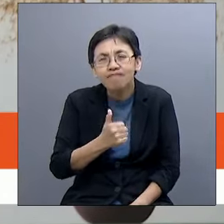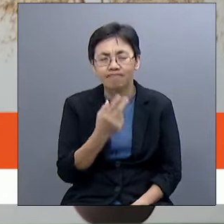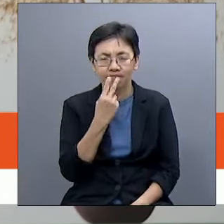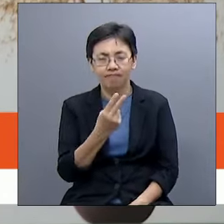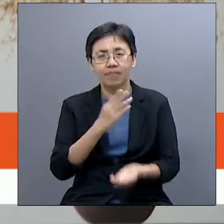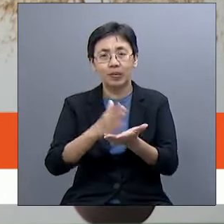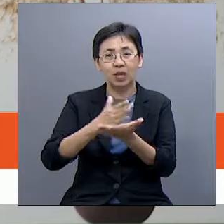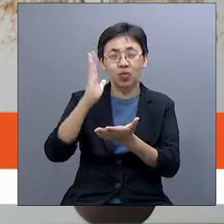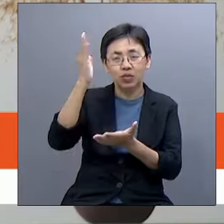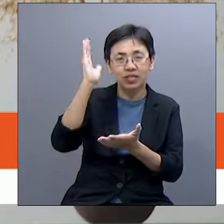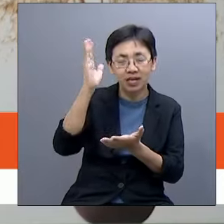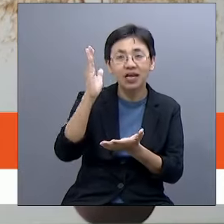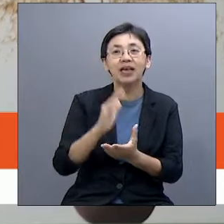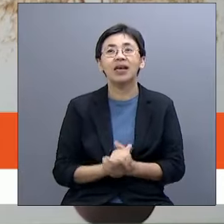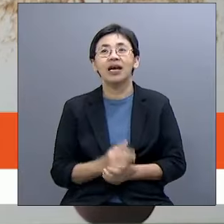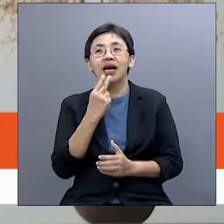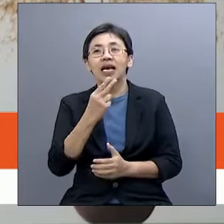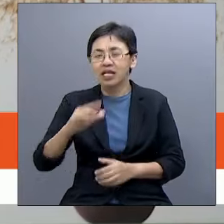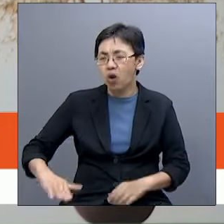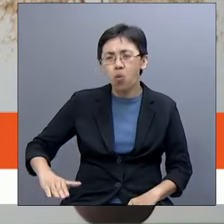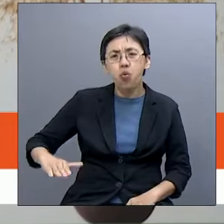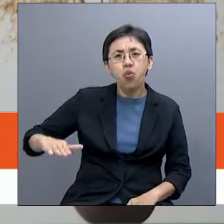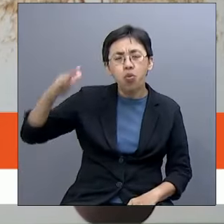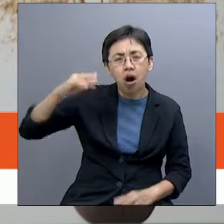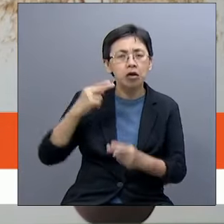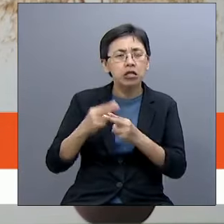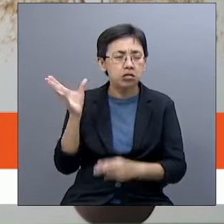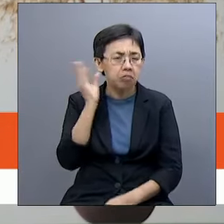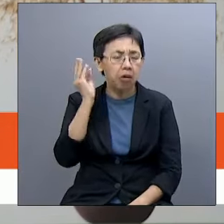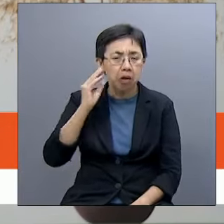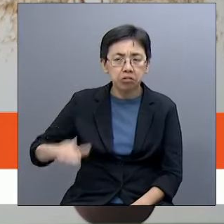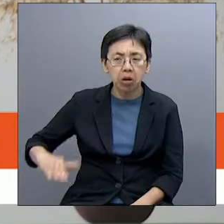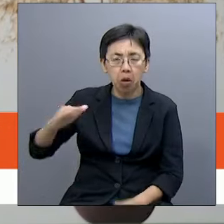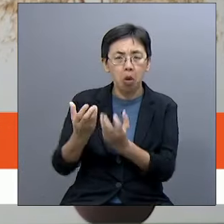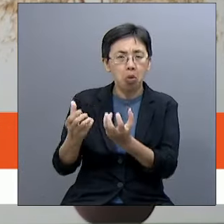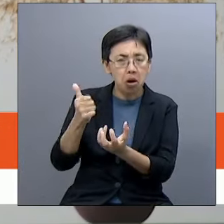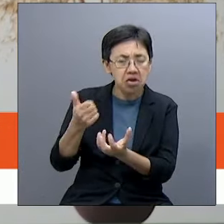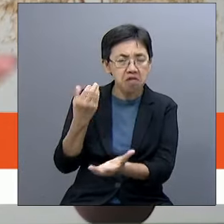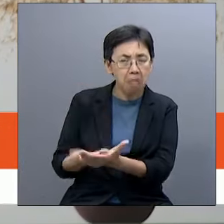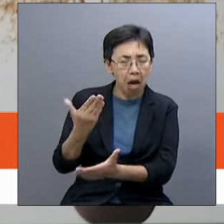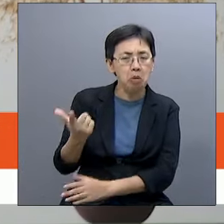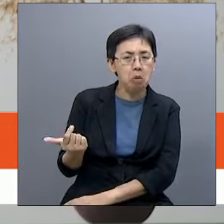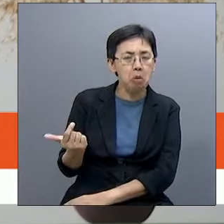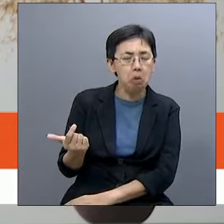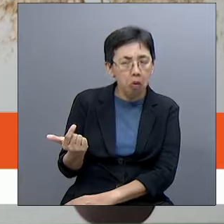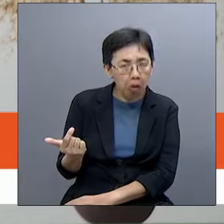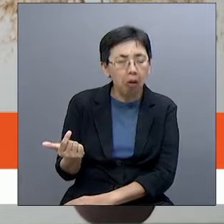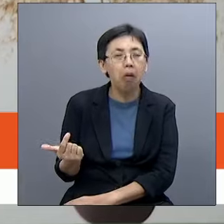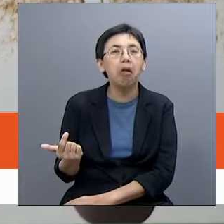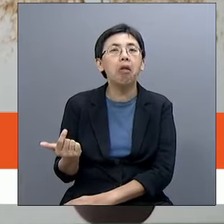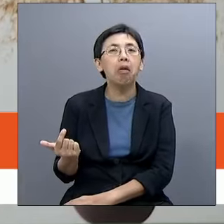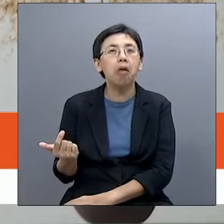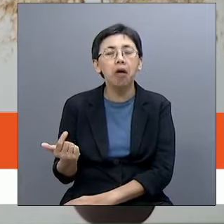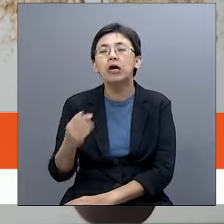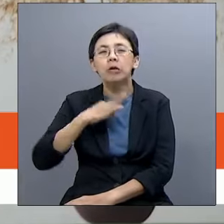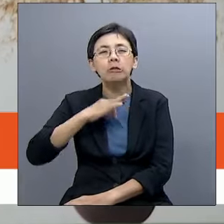โฆษณาเห็นเห็นมาตั้งแต่เด็กได้ยินชื่อมาตั้งแต่เด็กว่าอันนี้คือของดีของแพงมีแล้วบ่งบอกอะไรบางอย่างก็เป็นเรื่อง